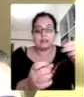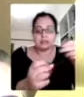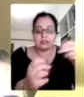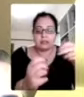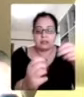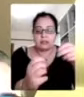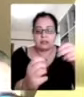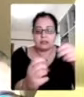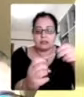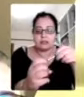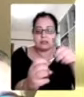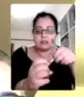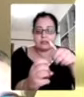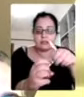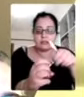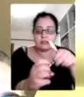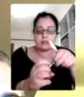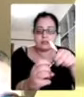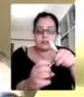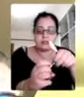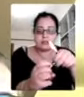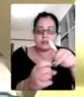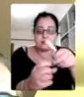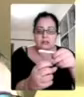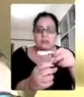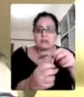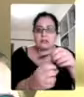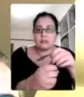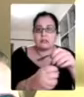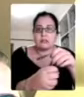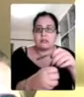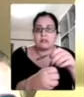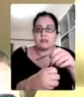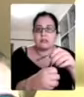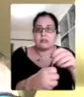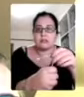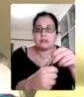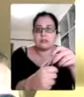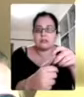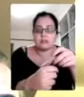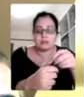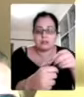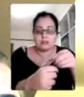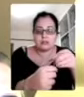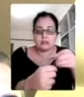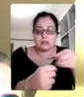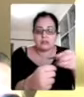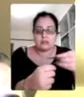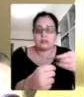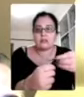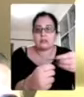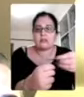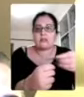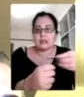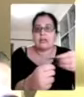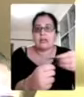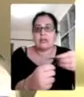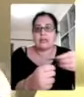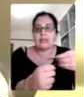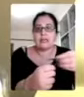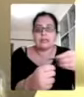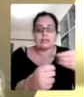YouTube'a da koyacağım. Şimdi burası böyle çok güzel interaktif oluyor ama 2-3 posttan sonra burada kayboluyor gidiyor bu konuştuklarımız,